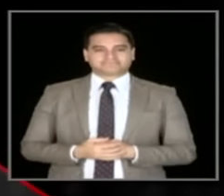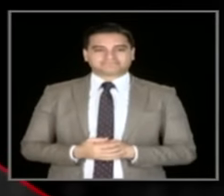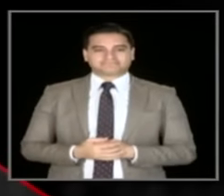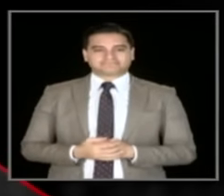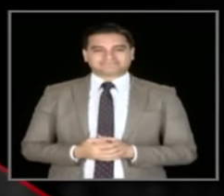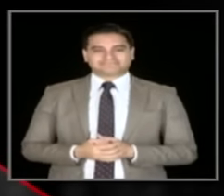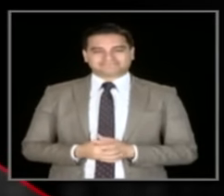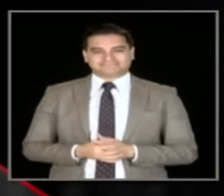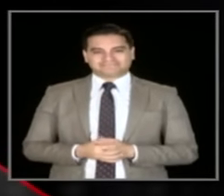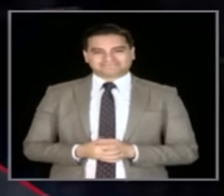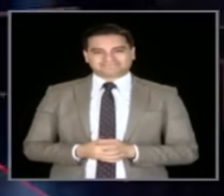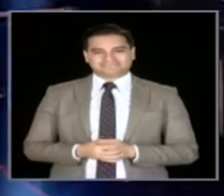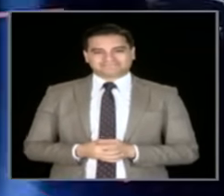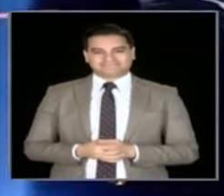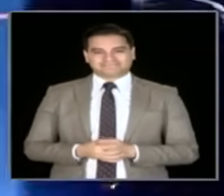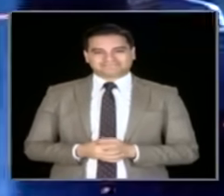العلم،